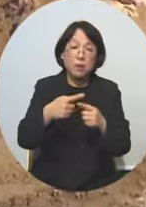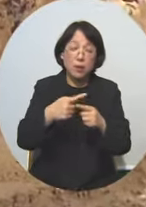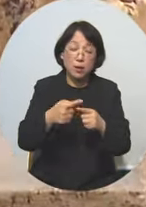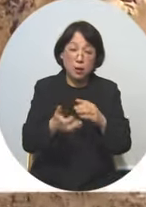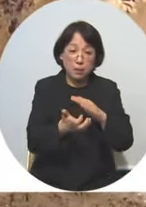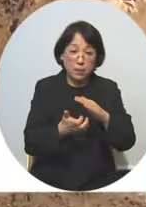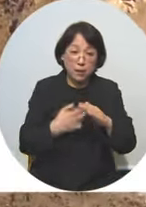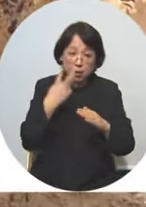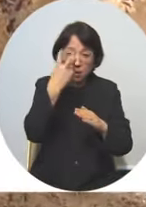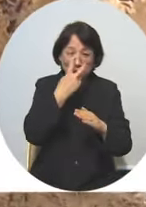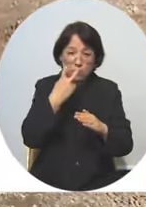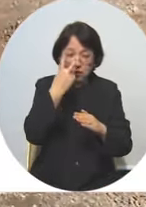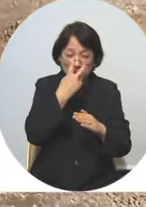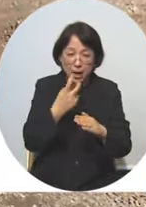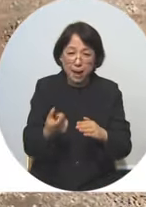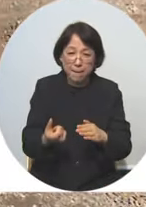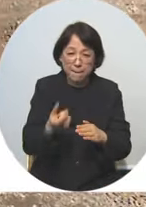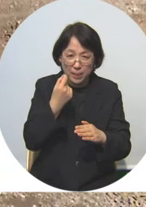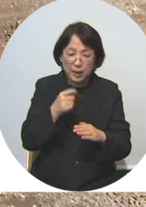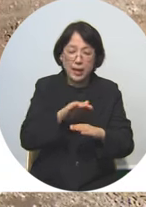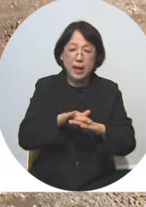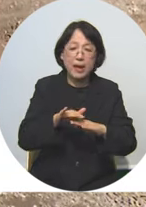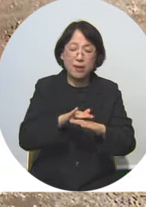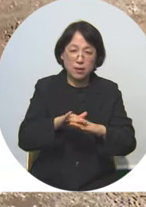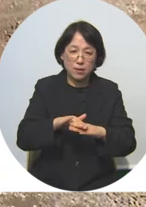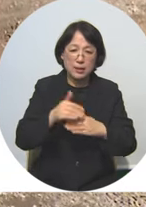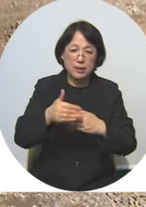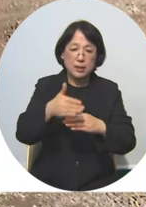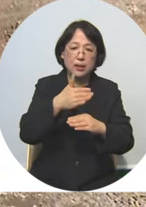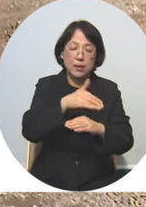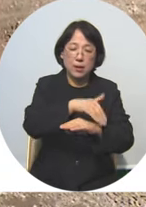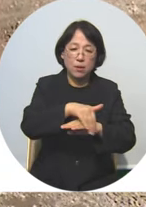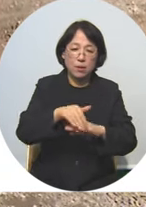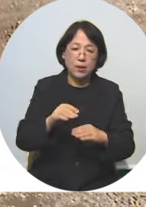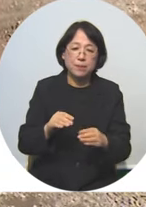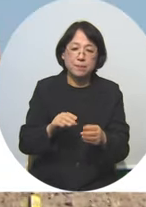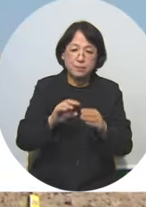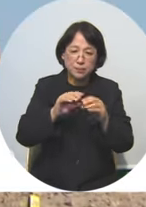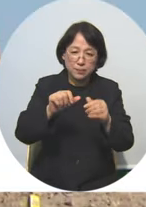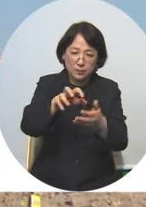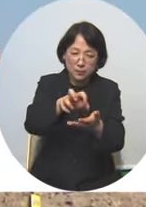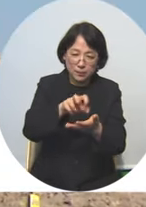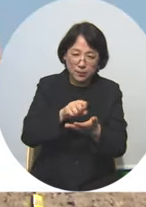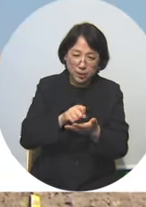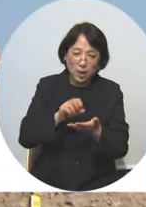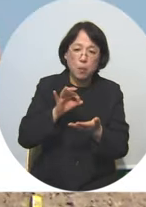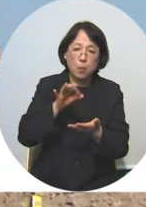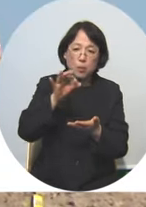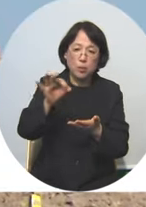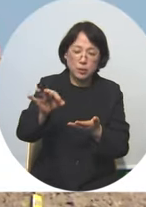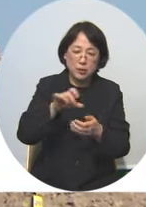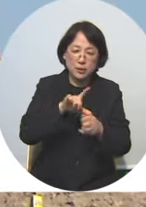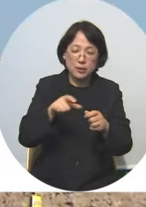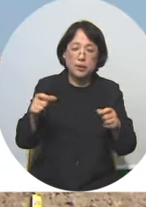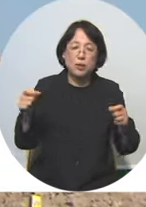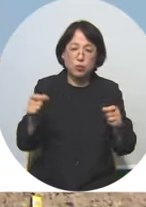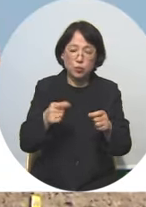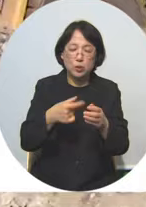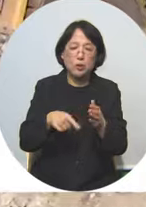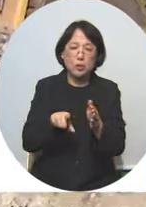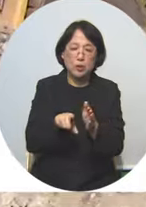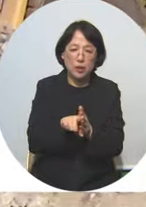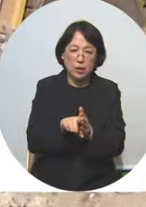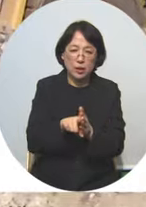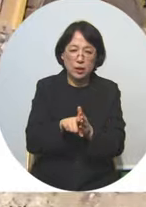컨설팅과 패스트트랙 운영으로 신속히 추진하는데 토지 보상 기간을 줄이기 위해 해당 토지의 사전 조사와